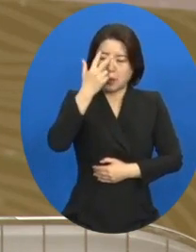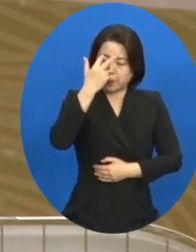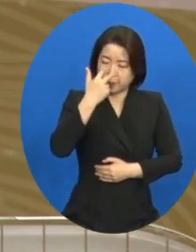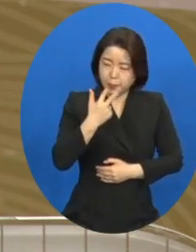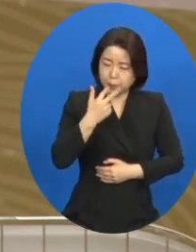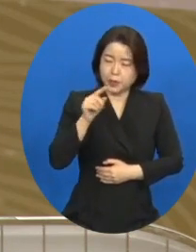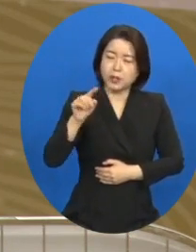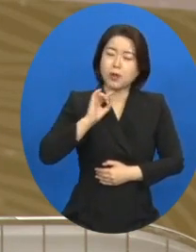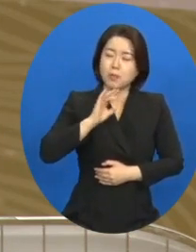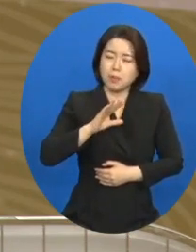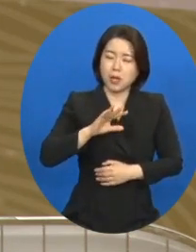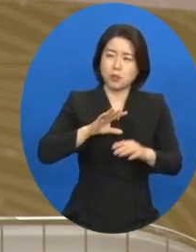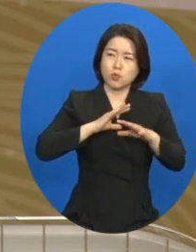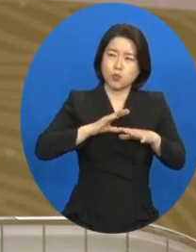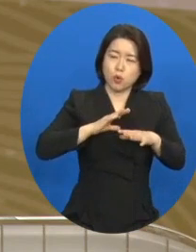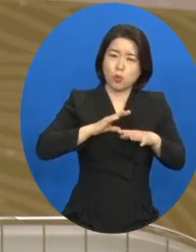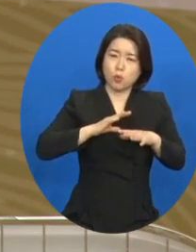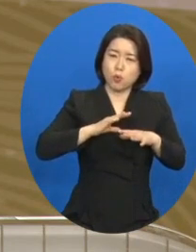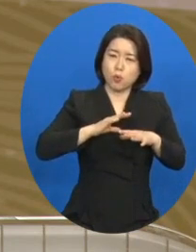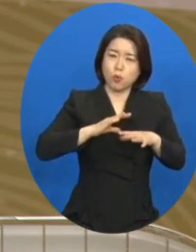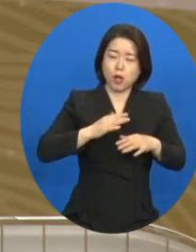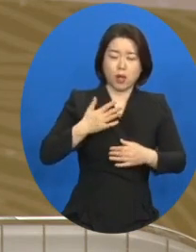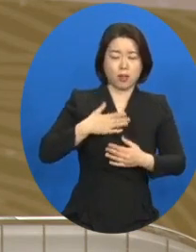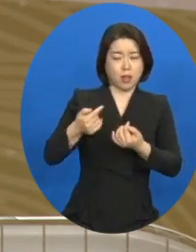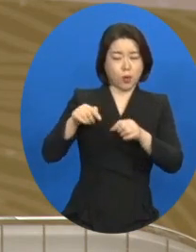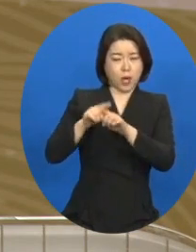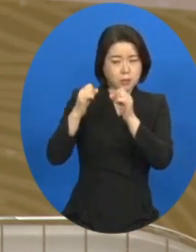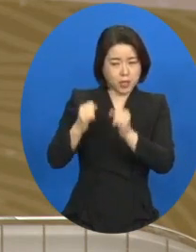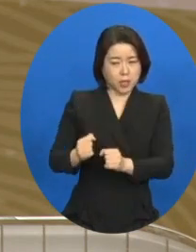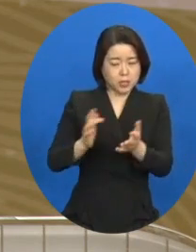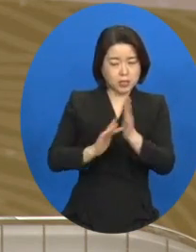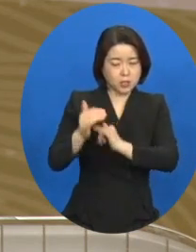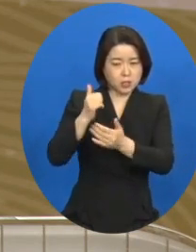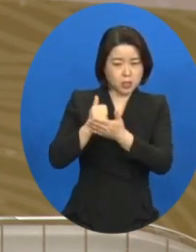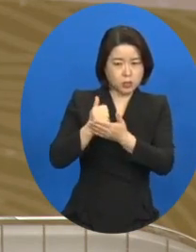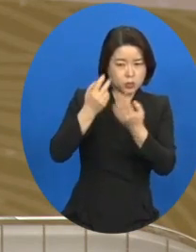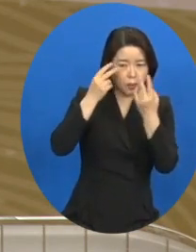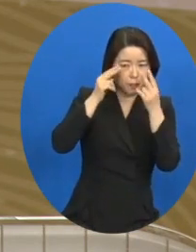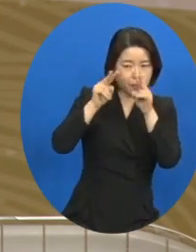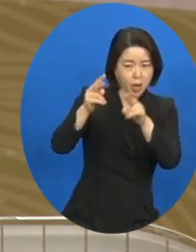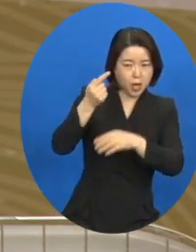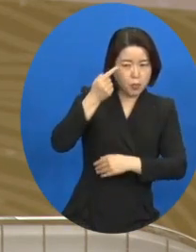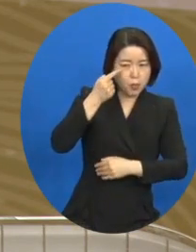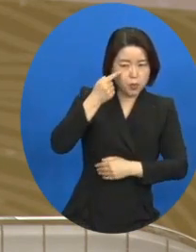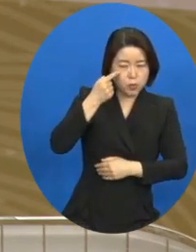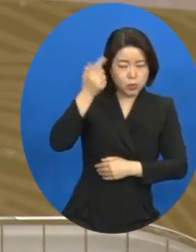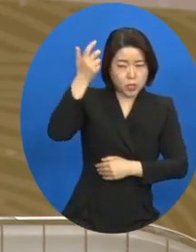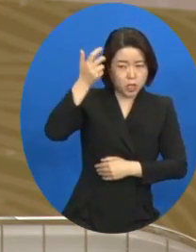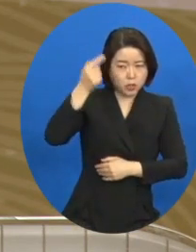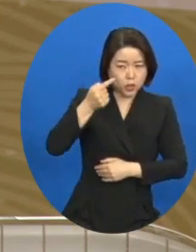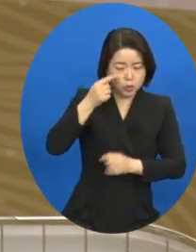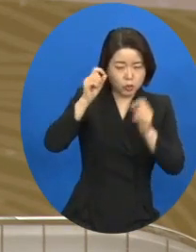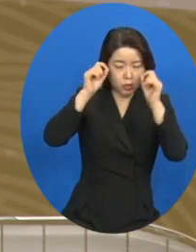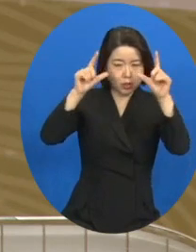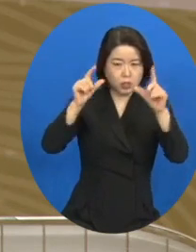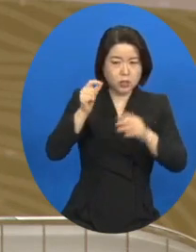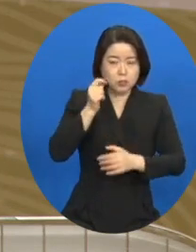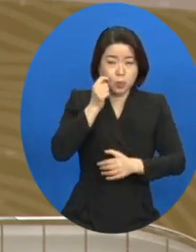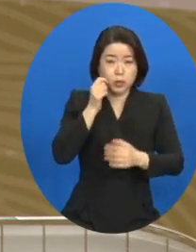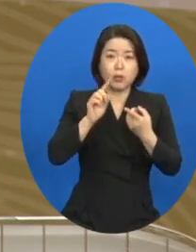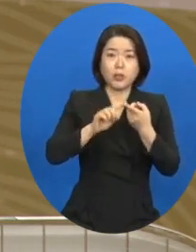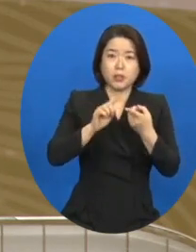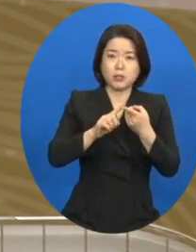것만 두렵지 나와 함께 계시는 그 예수님을 바라보는 눈이 뜨이지 못한 것에